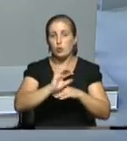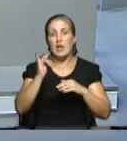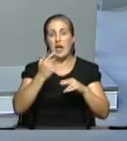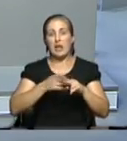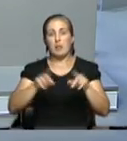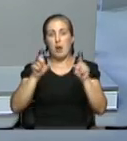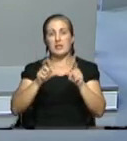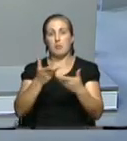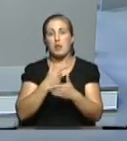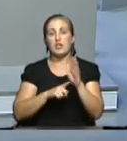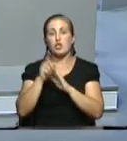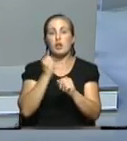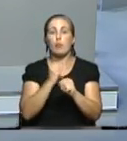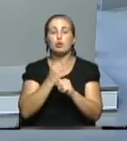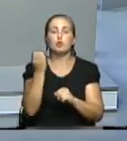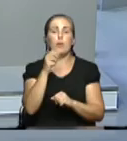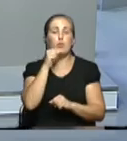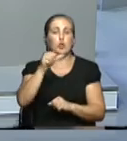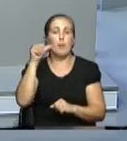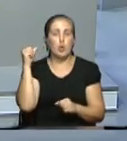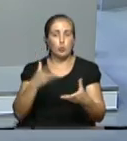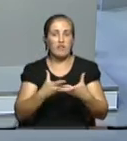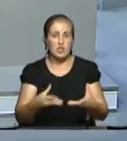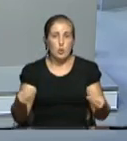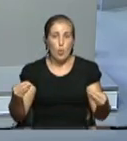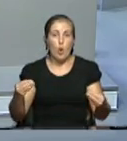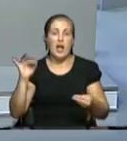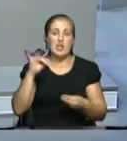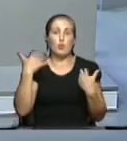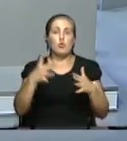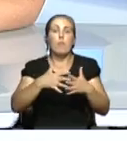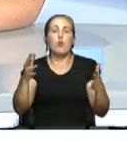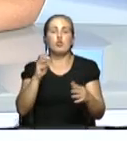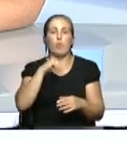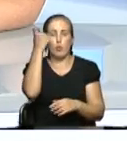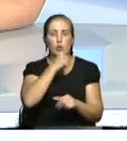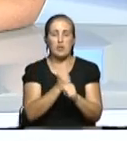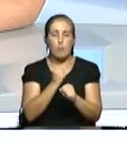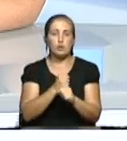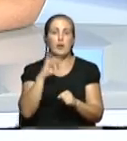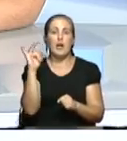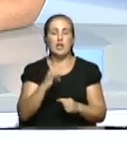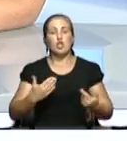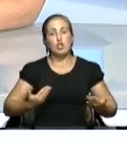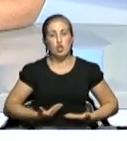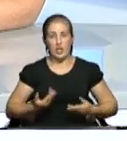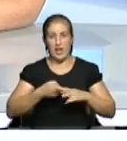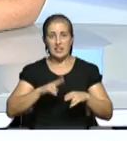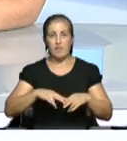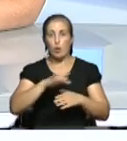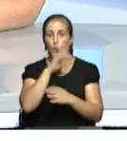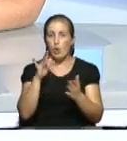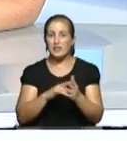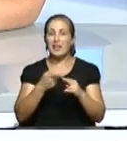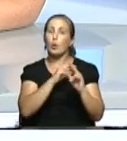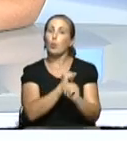начали работать ещё в прошлом году весной вот уже больше года работами и жители этого города причем